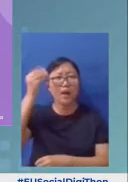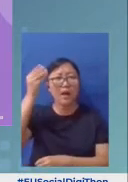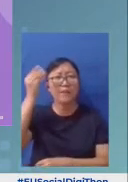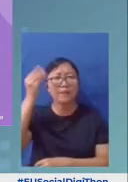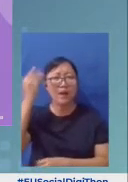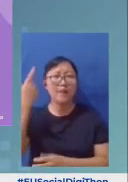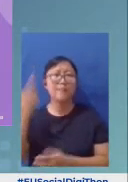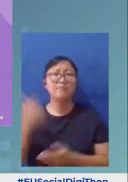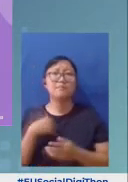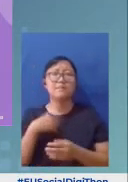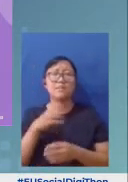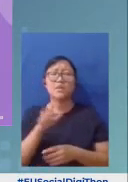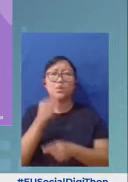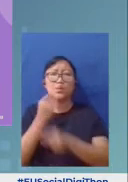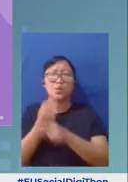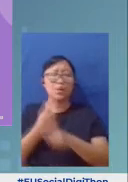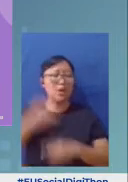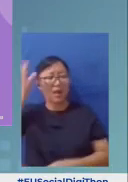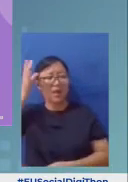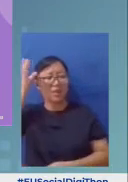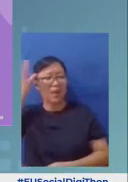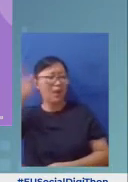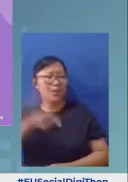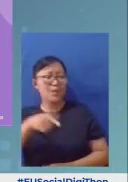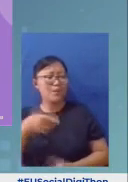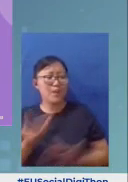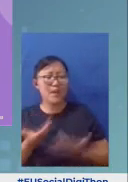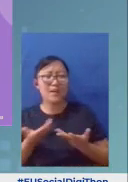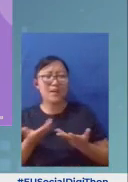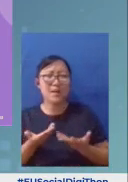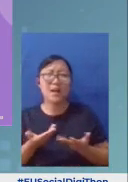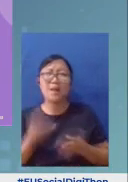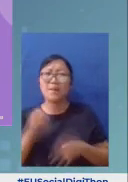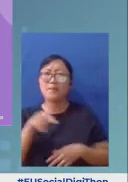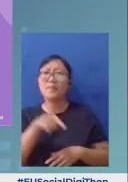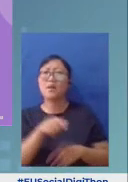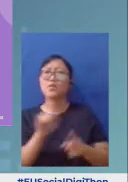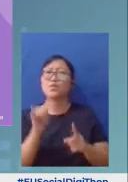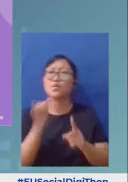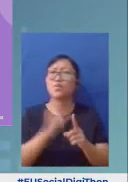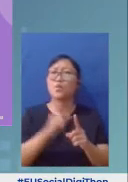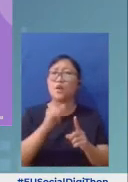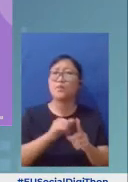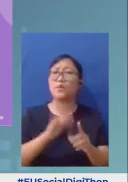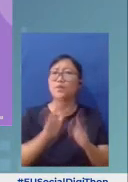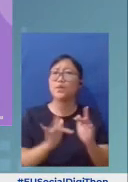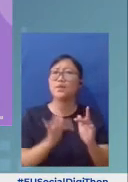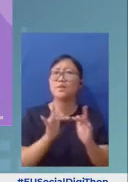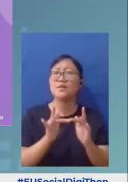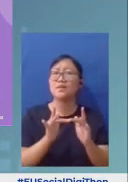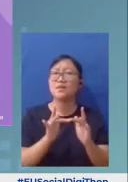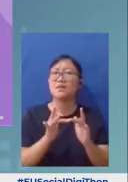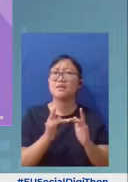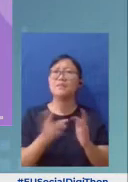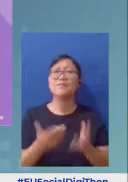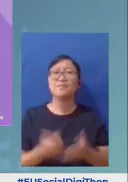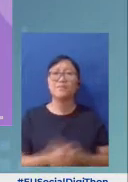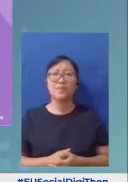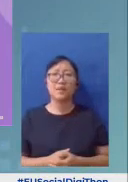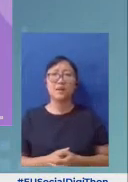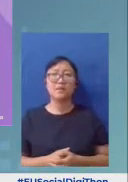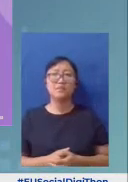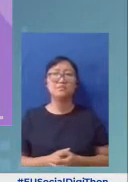gitu ya. Padahal memang sudah terjadi cyberbullying. Lalu ajari seluruh siswa bicara tidak